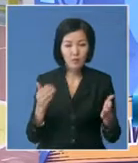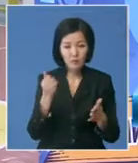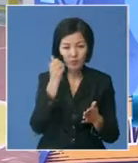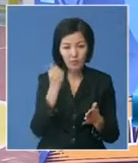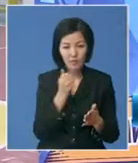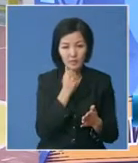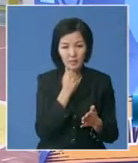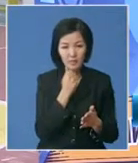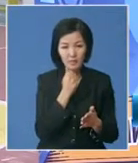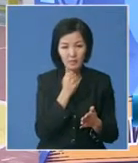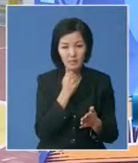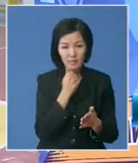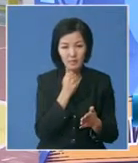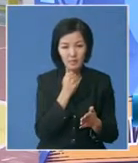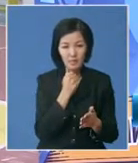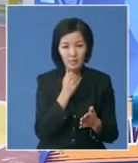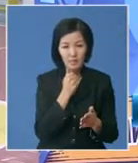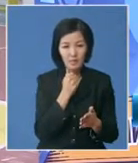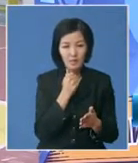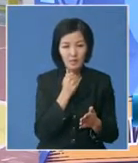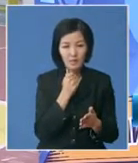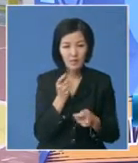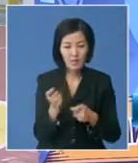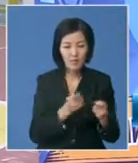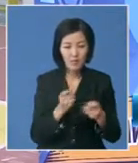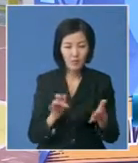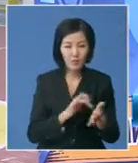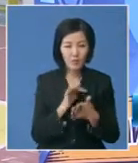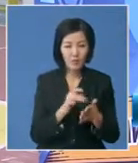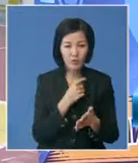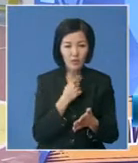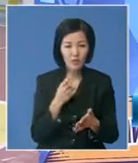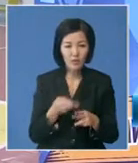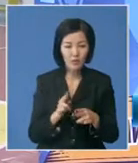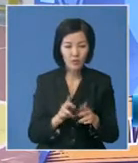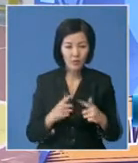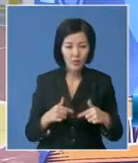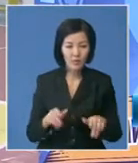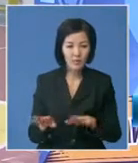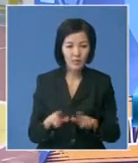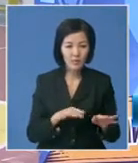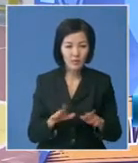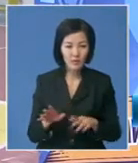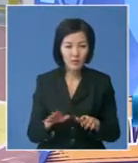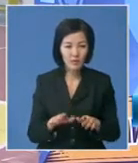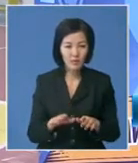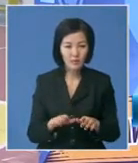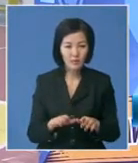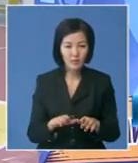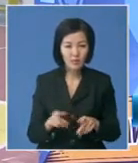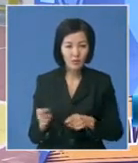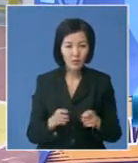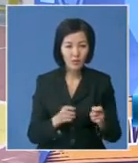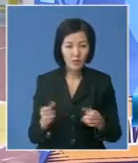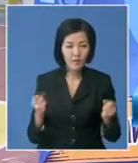выразить акимату города талдыкорган которых организовали это мероприятие управление